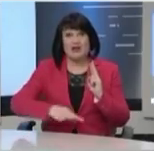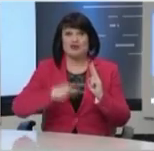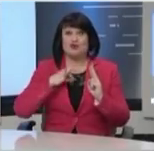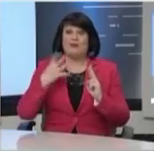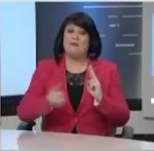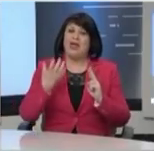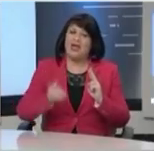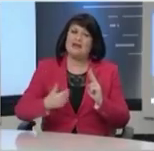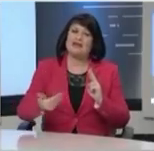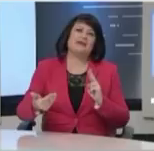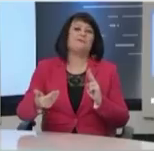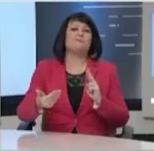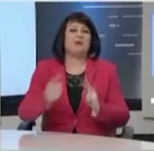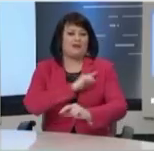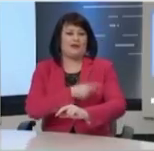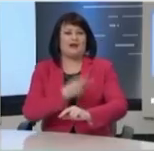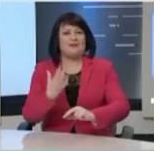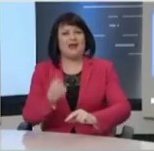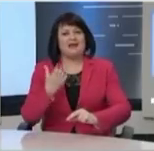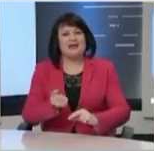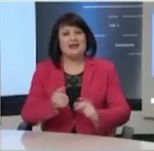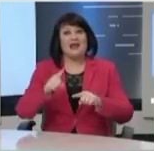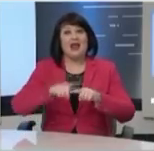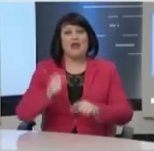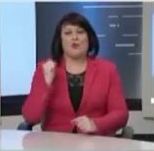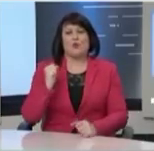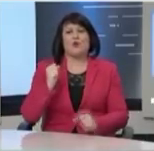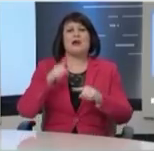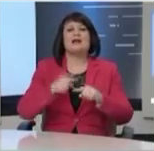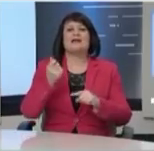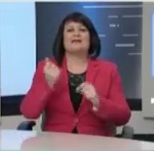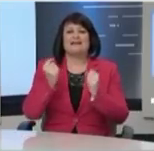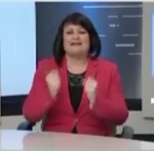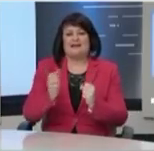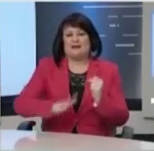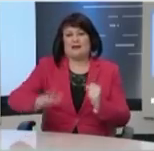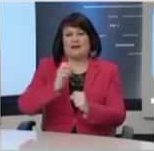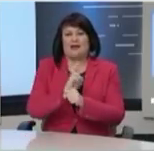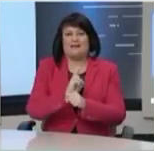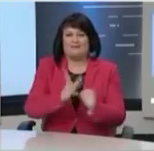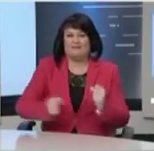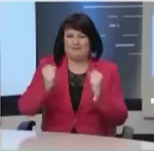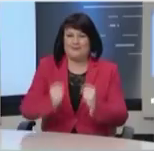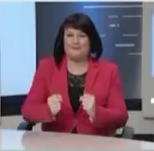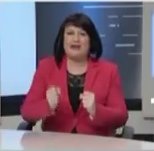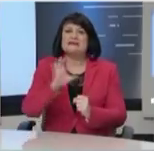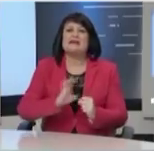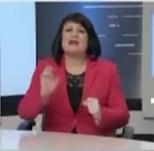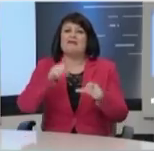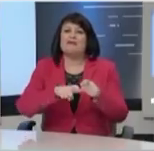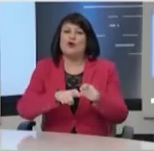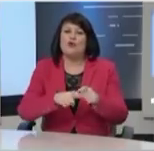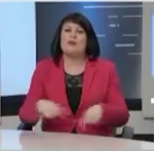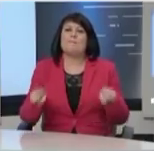αξιοπρέπεια, που βρίσκει ξανά τη χαμένη της δύναμη, γίνεται μια ισχυρή οικονομική και γεωπολιτική δύναμη στον ευρωπαϊκό χώρο και μαζί με